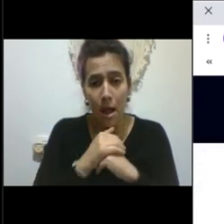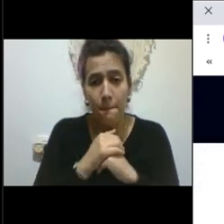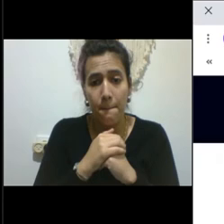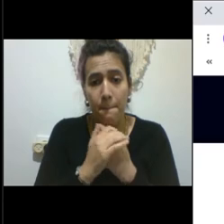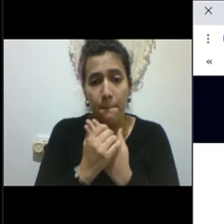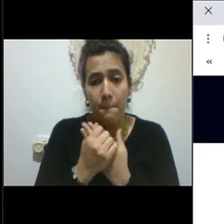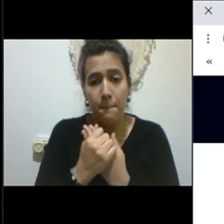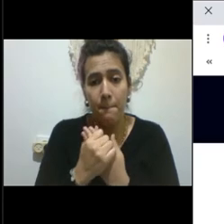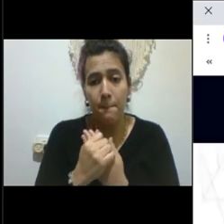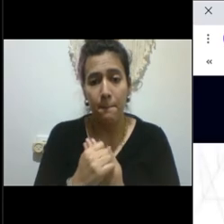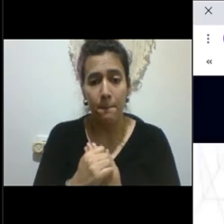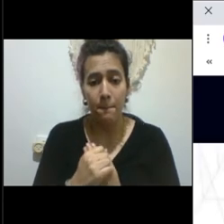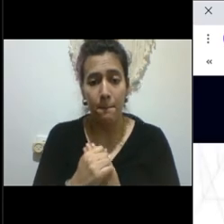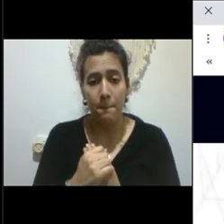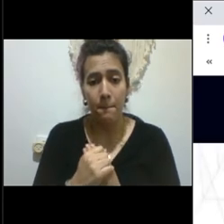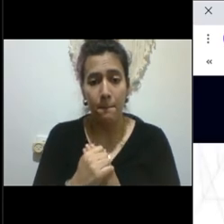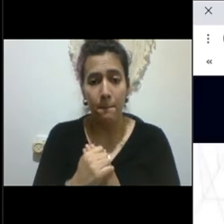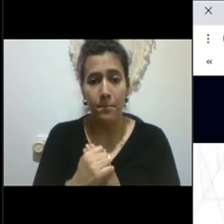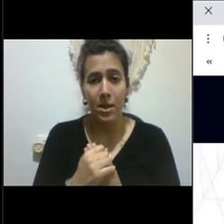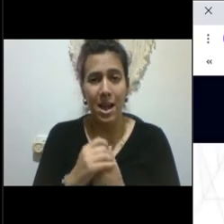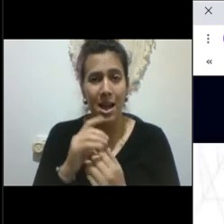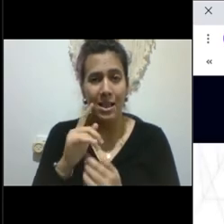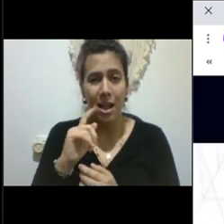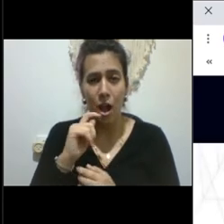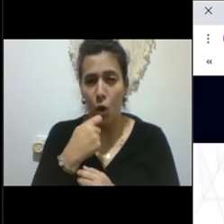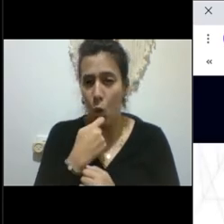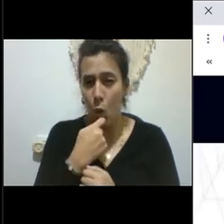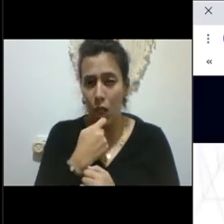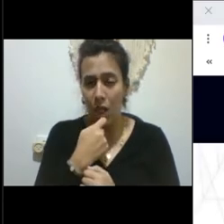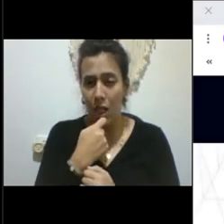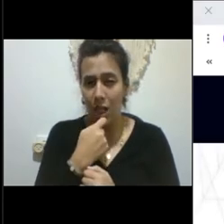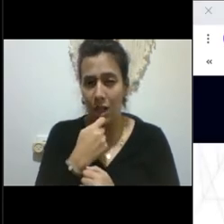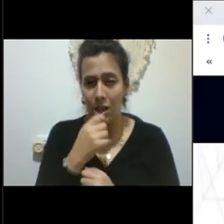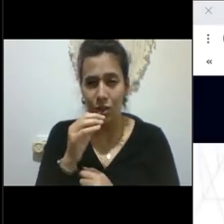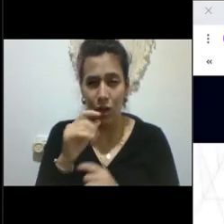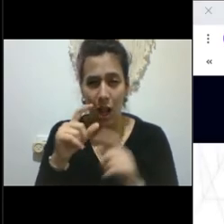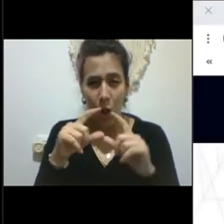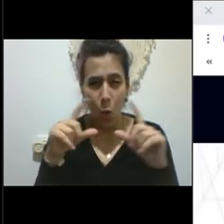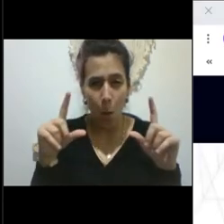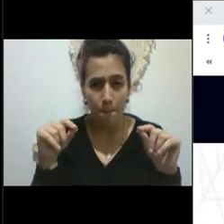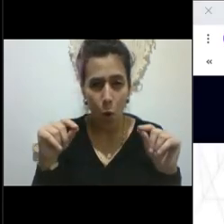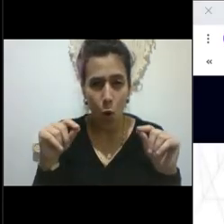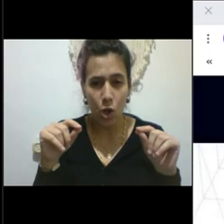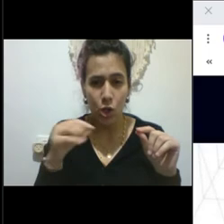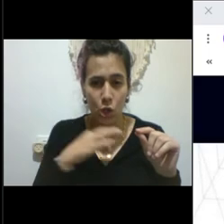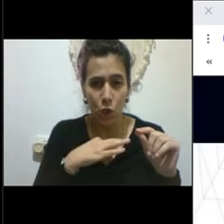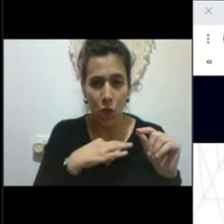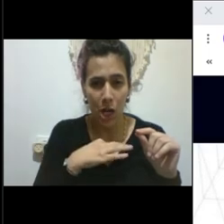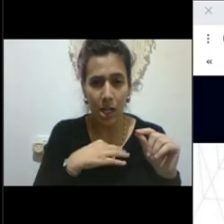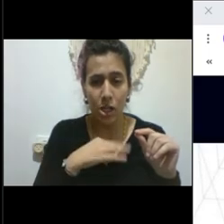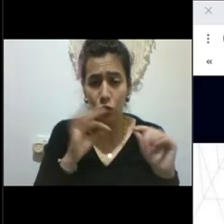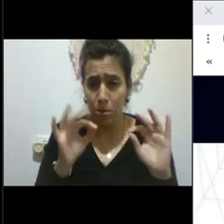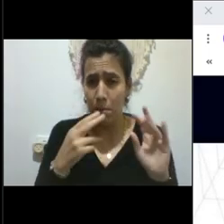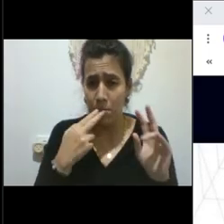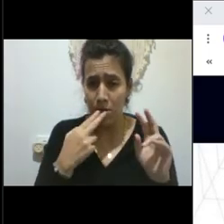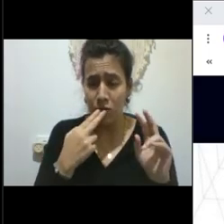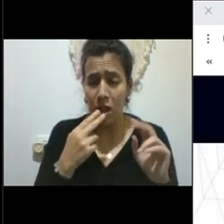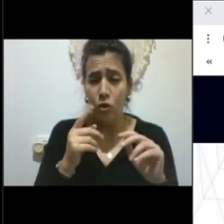בצ'אט את הקוד קופון, שהמחיר באמת יהיה כמו שהבטחנו, את הקוד קופון שלי, שמי